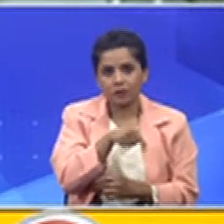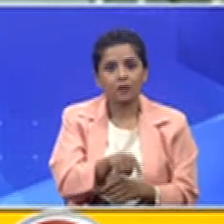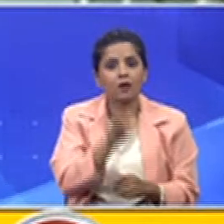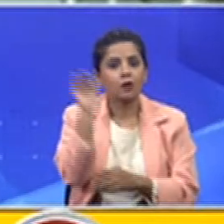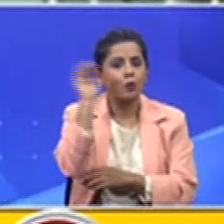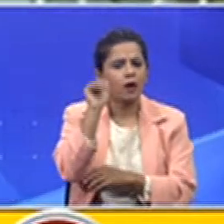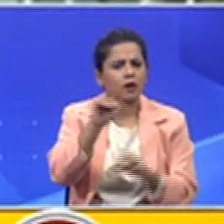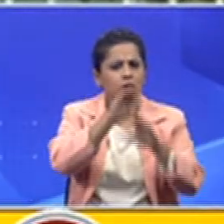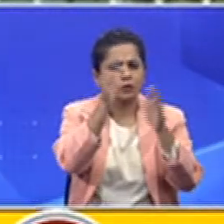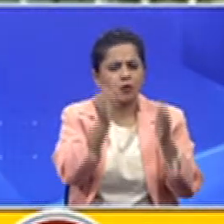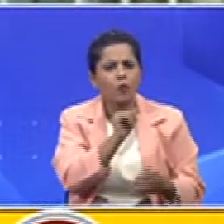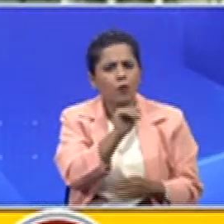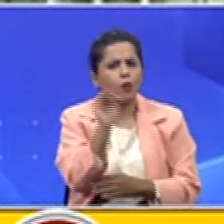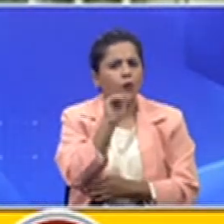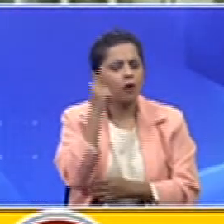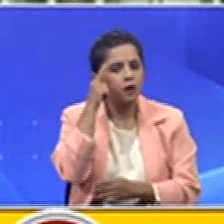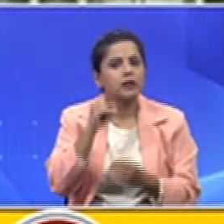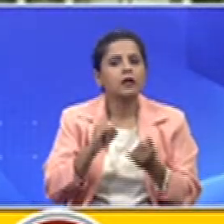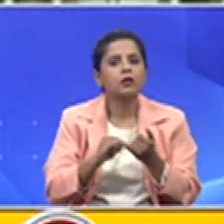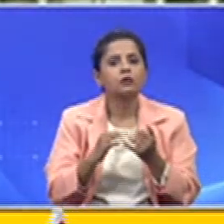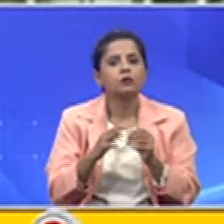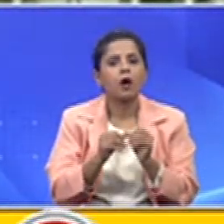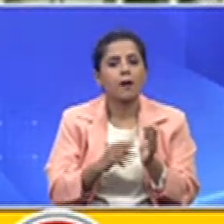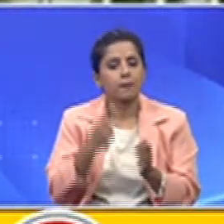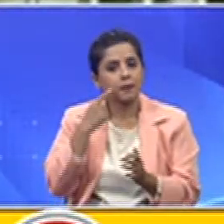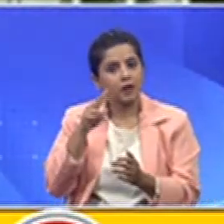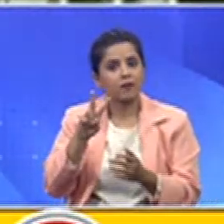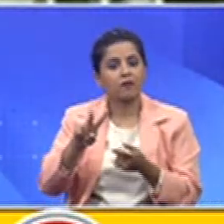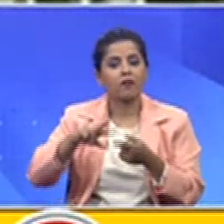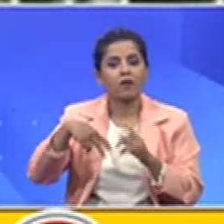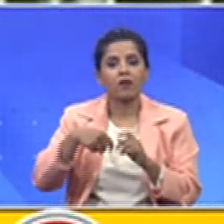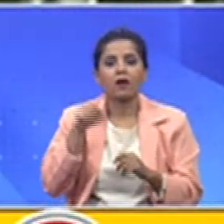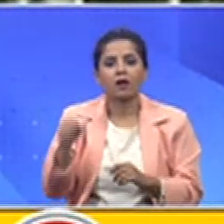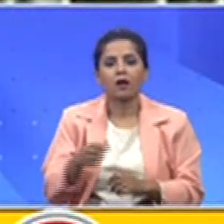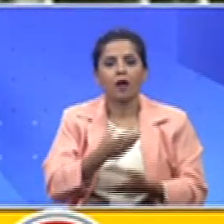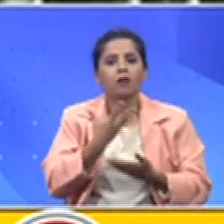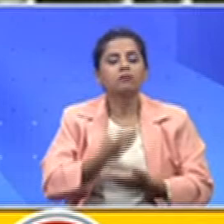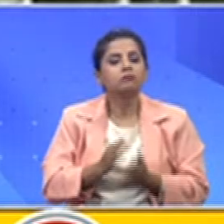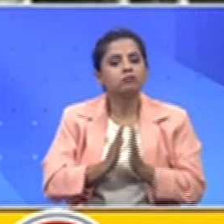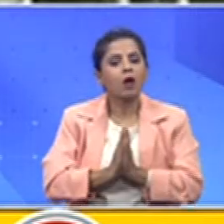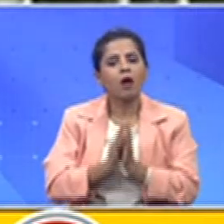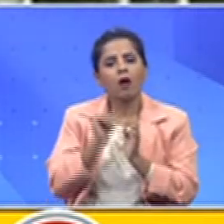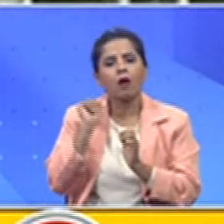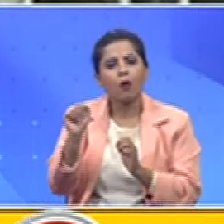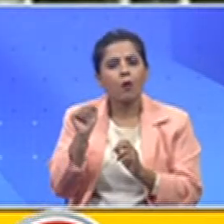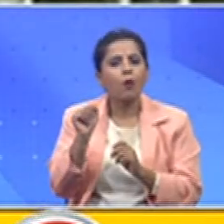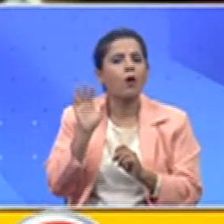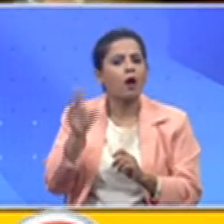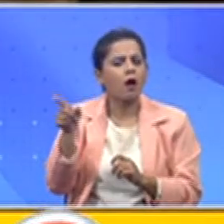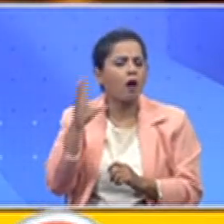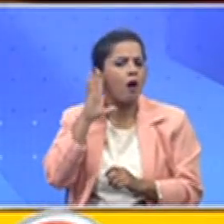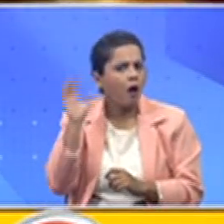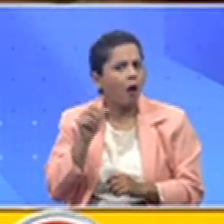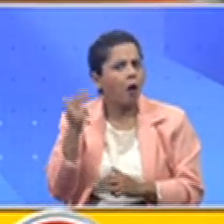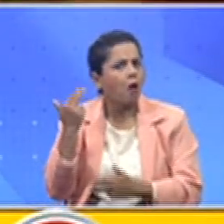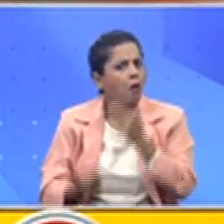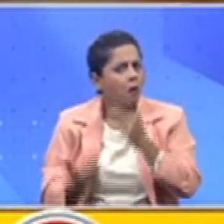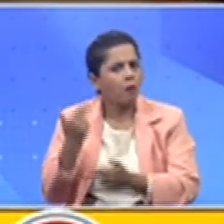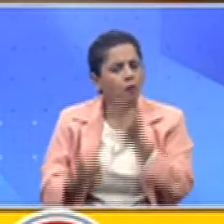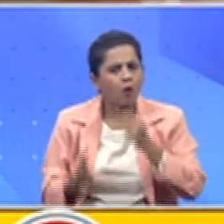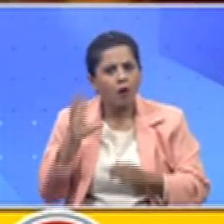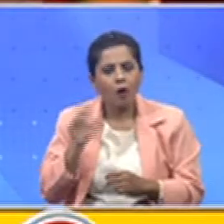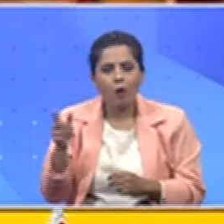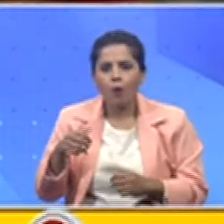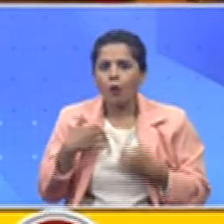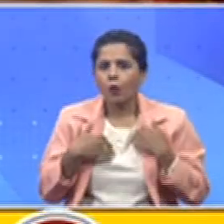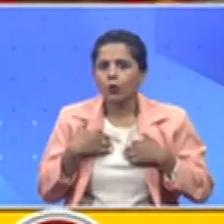से जुड़े स्वामी विवेकानंद के अनुभवों के बारे में कहीं सुना था। उससे उन्हें